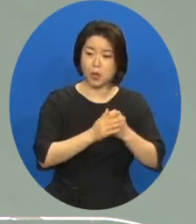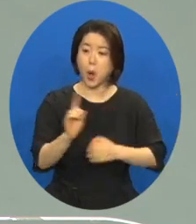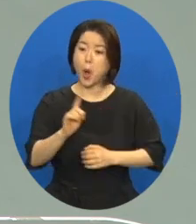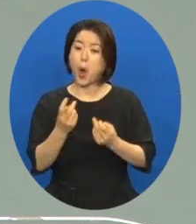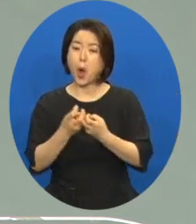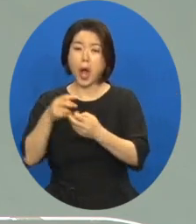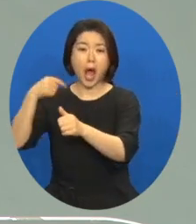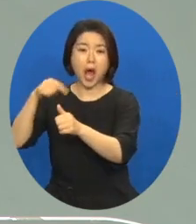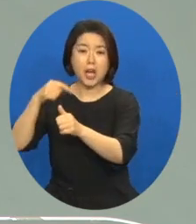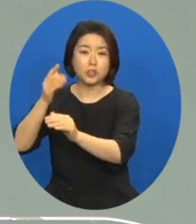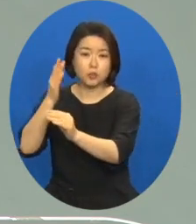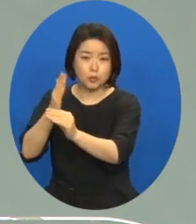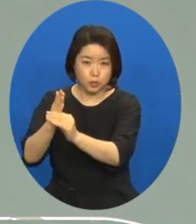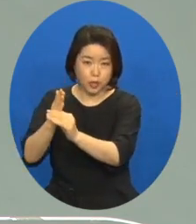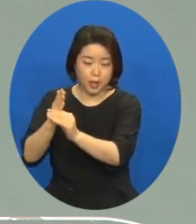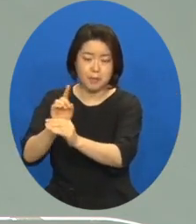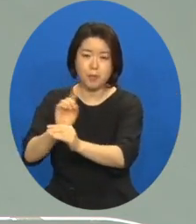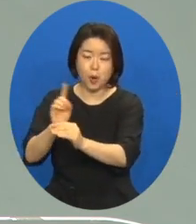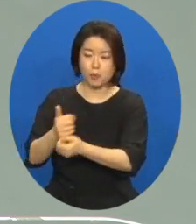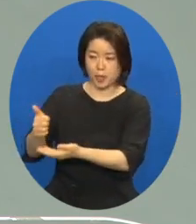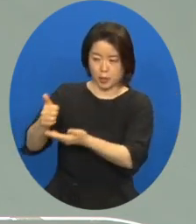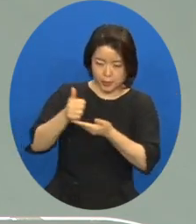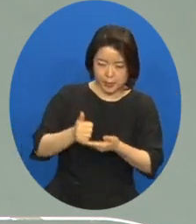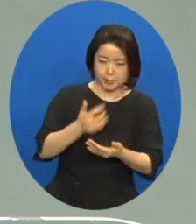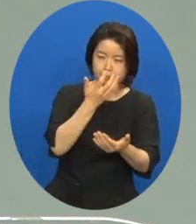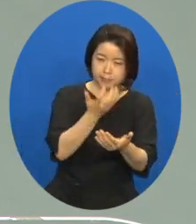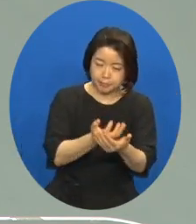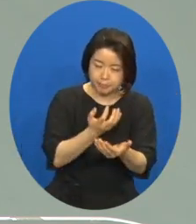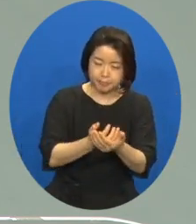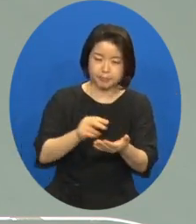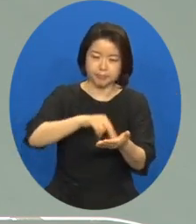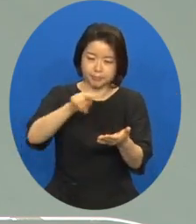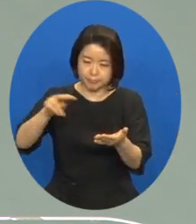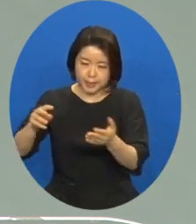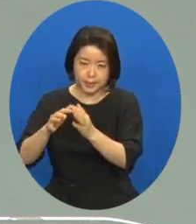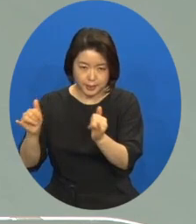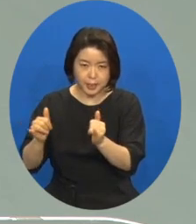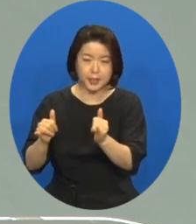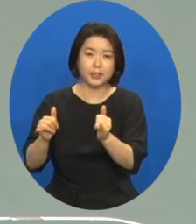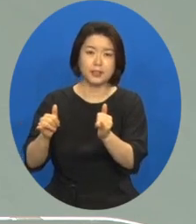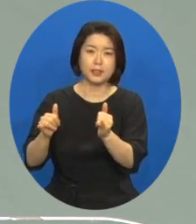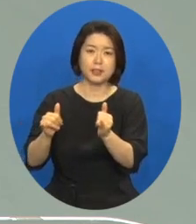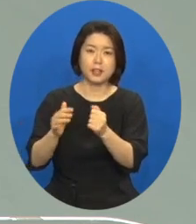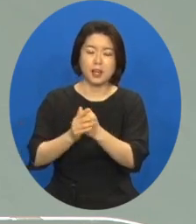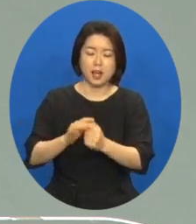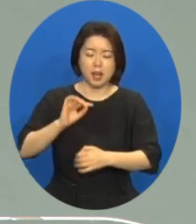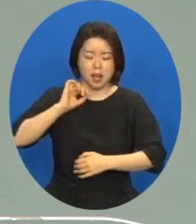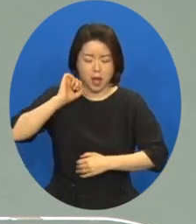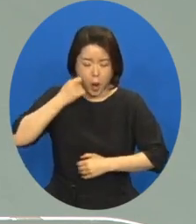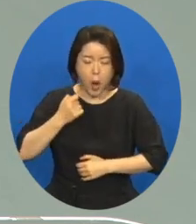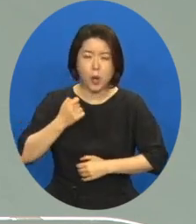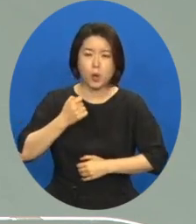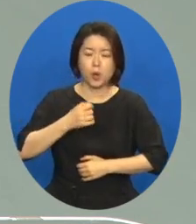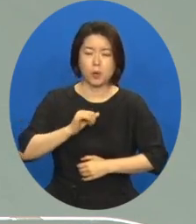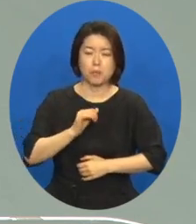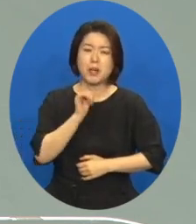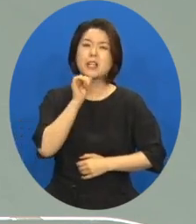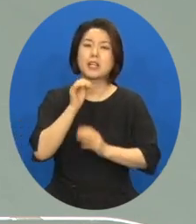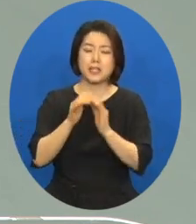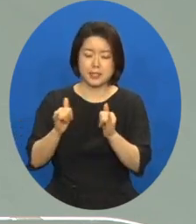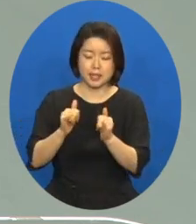중에 객과 고아와 나그네 참 어렵고 힘든